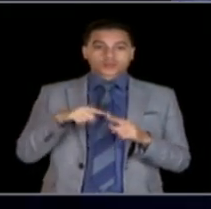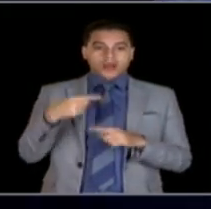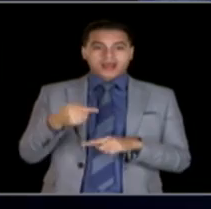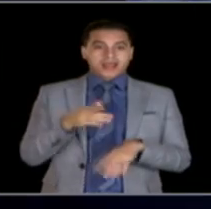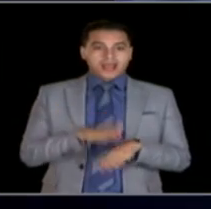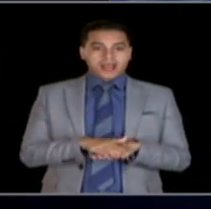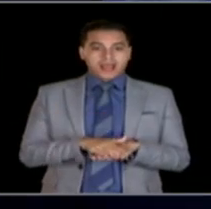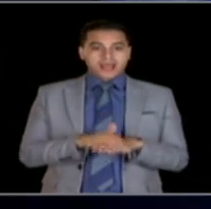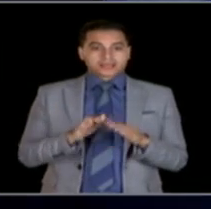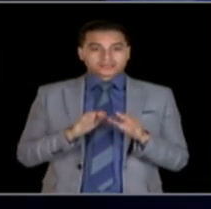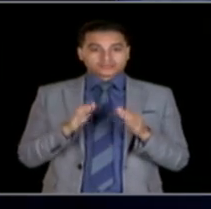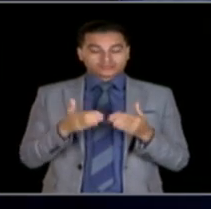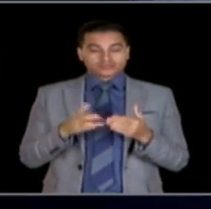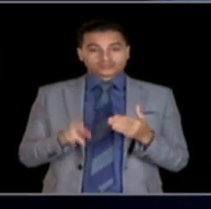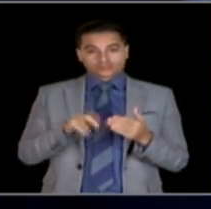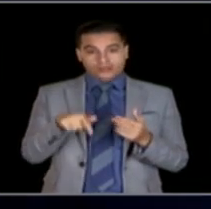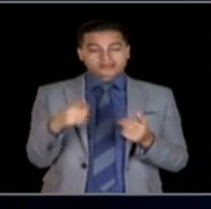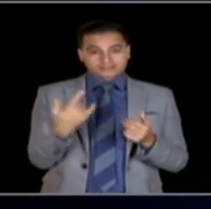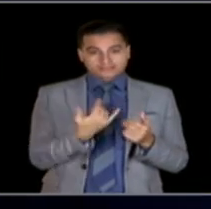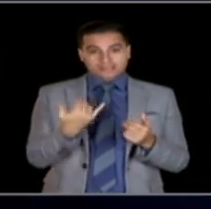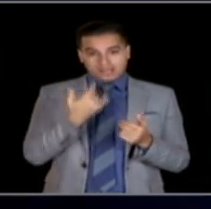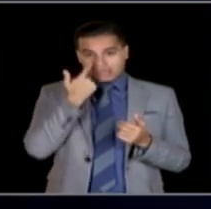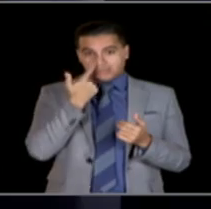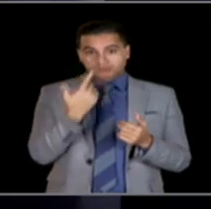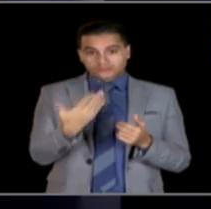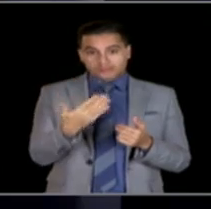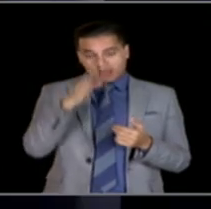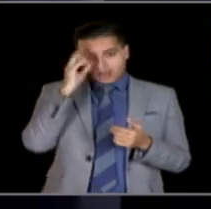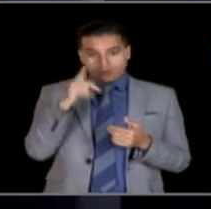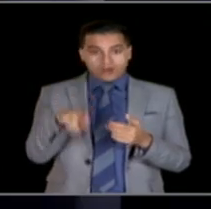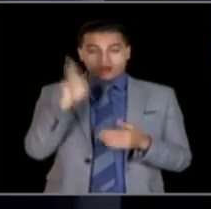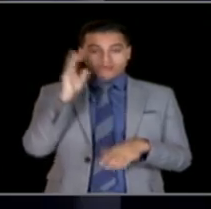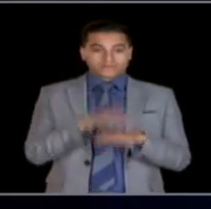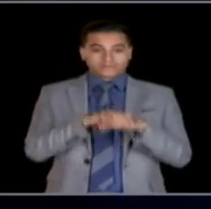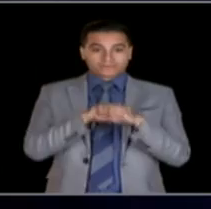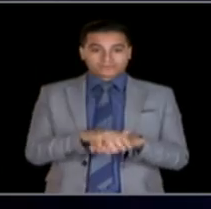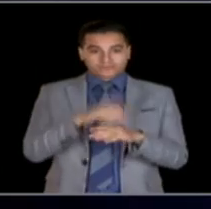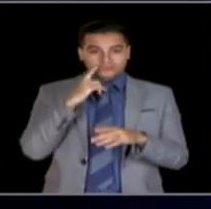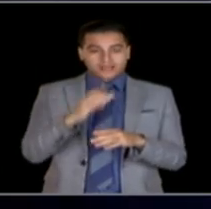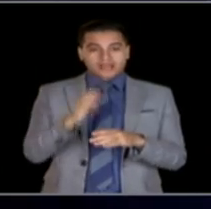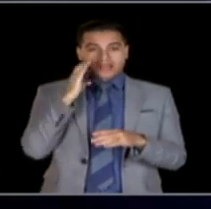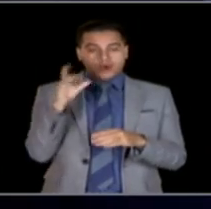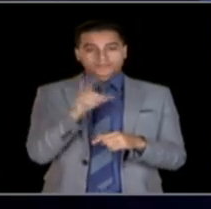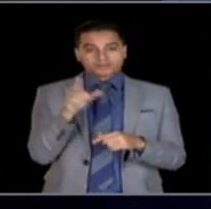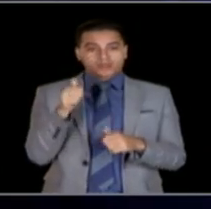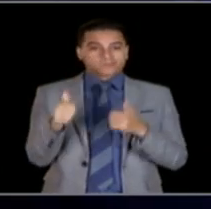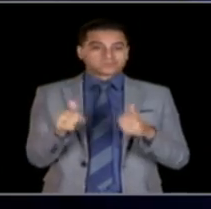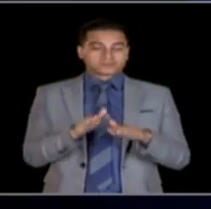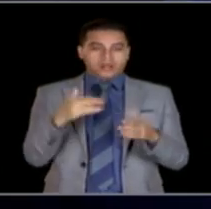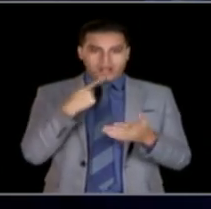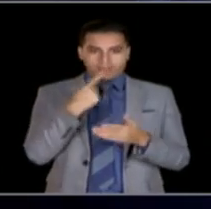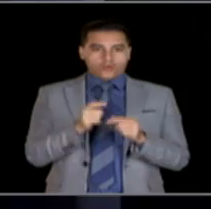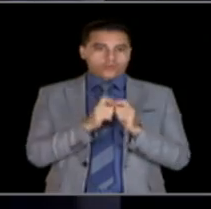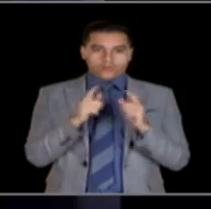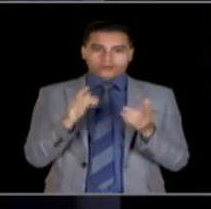جاي سؤال سهل، اللي هيخطف البزر هيجاوب صح، بقولها لكم